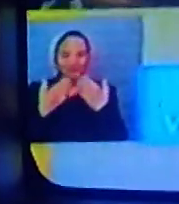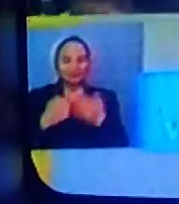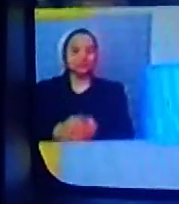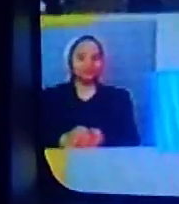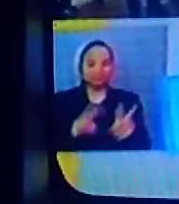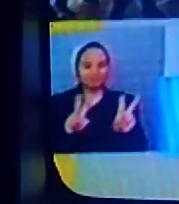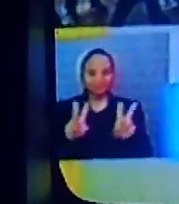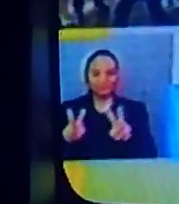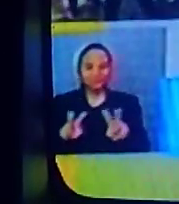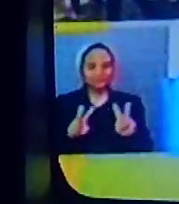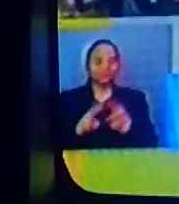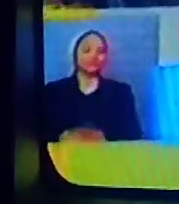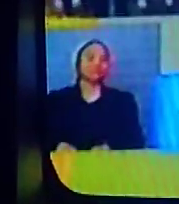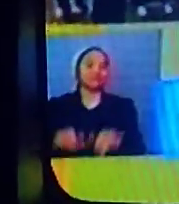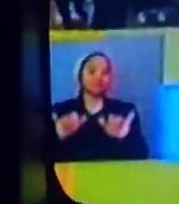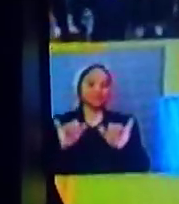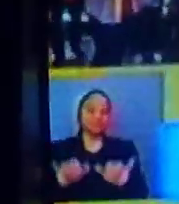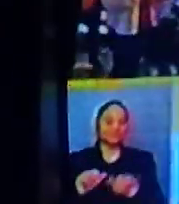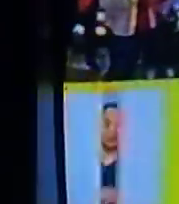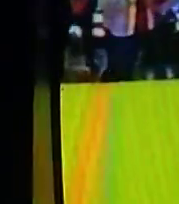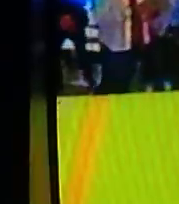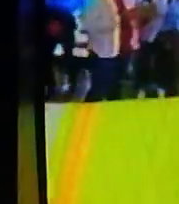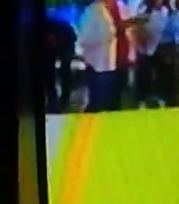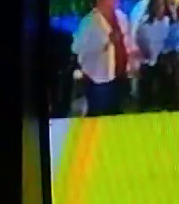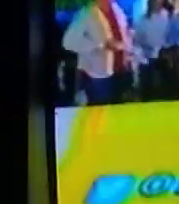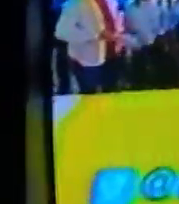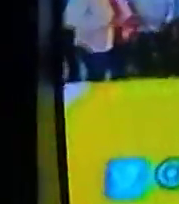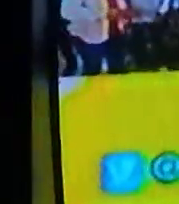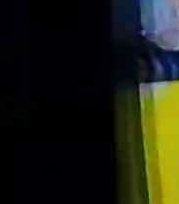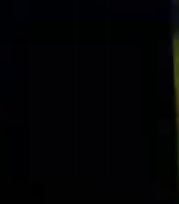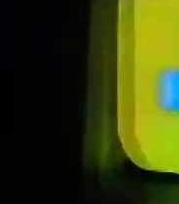una ka sa Unang